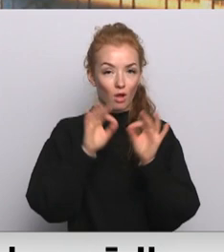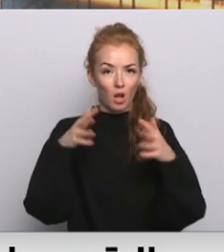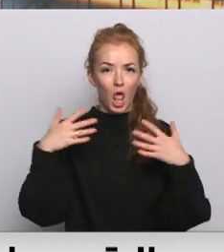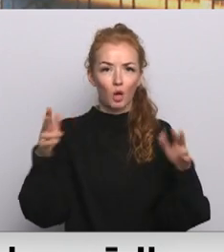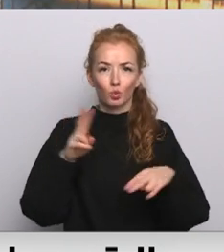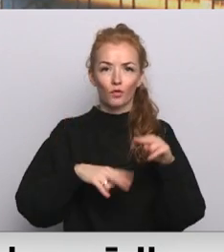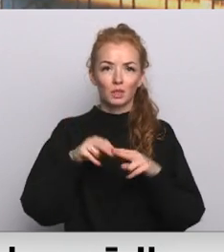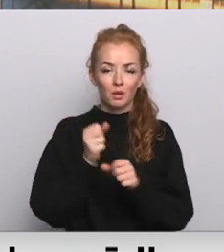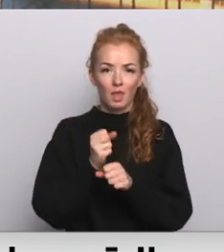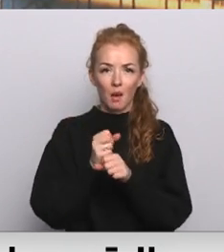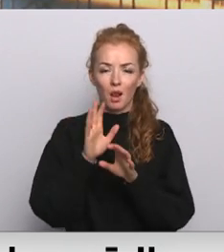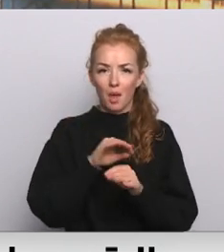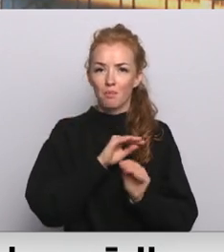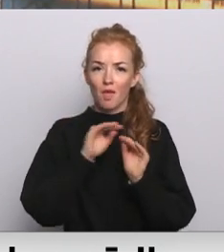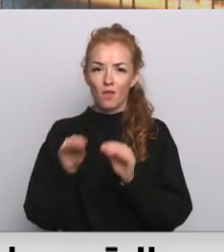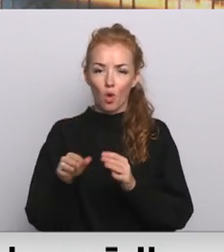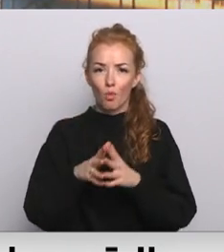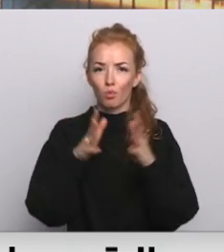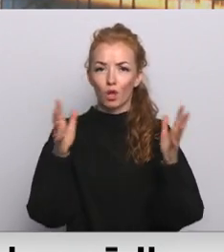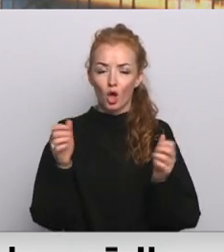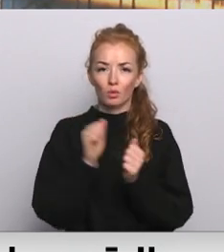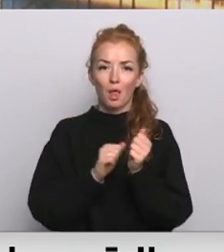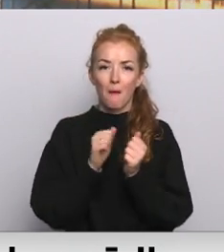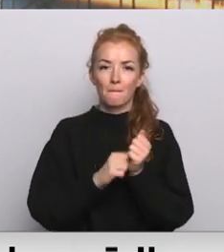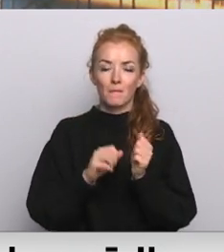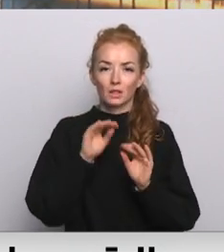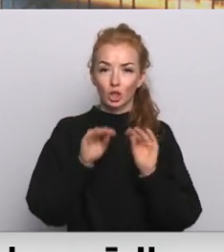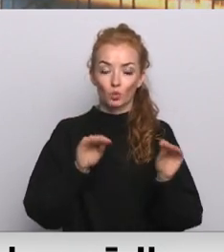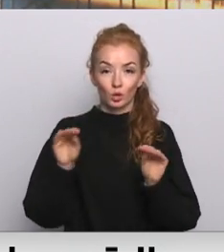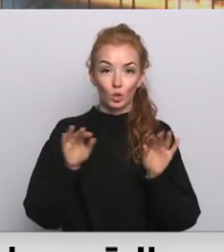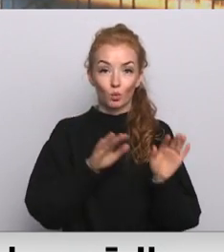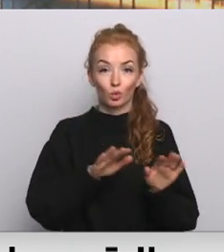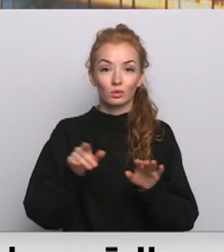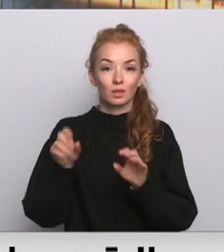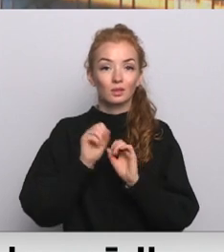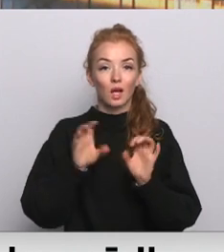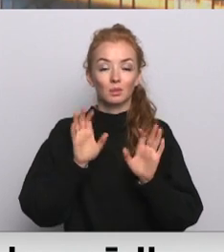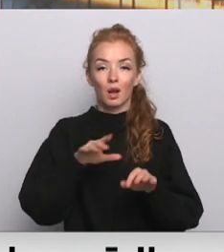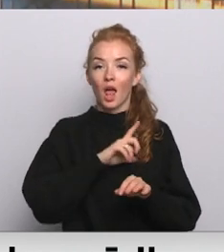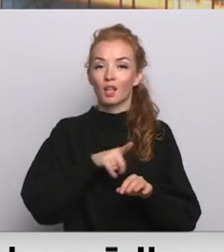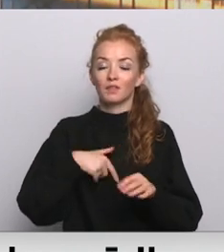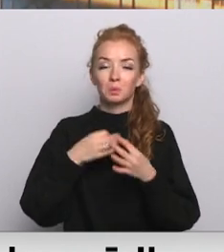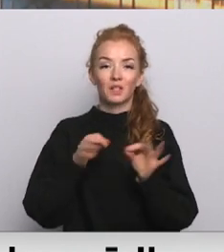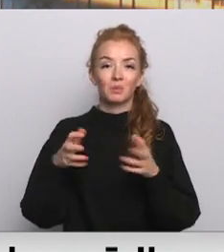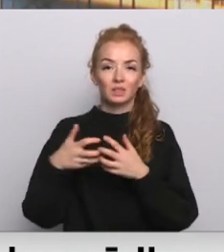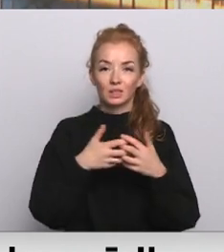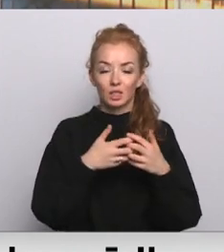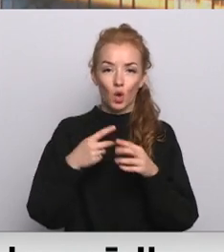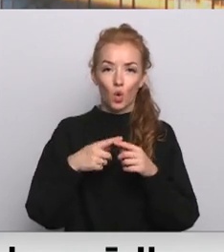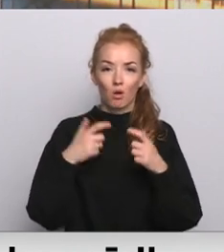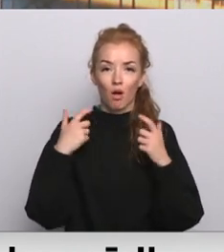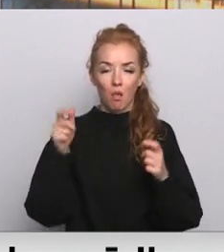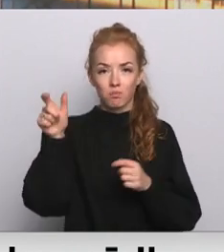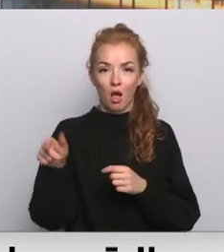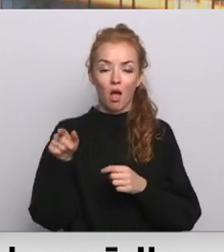būvniecības darbu, lai vietai pievienotu plašu brīvdabas ekspozīciju. Muzejs, kas stāsta par Latvijas brīvības cīņām un pulkveža Kalpaka kara